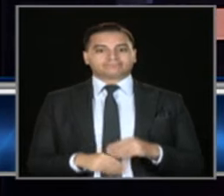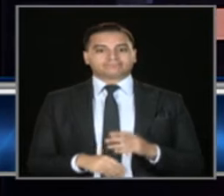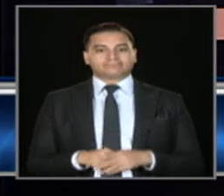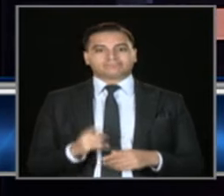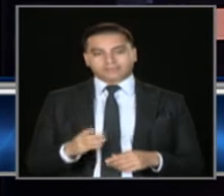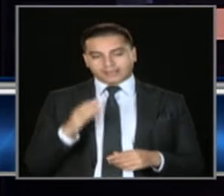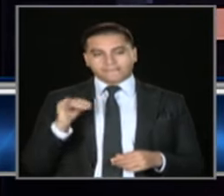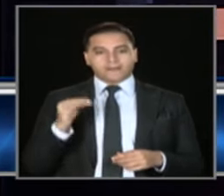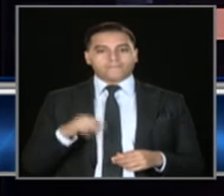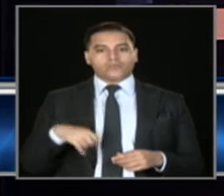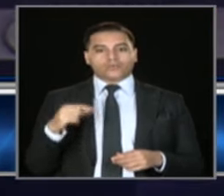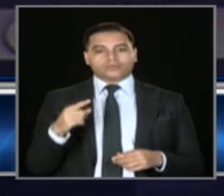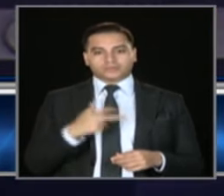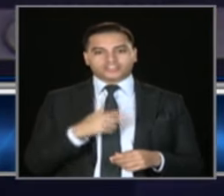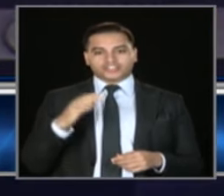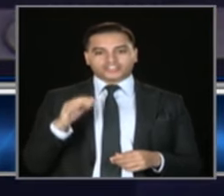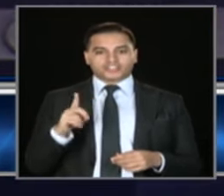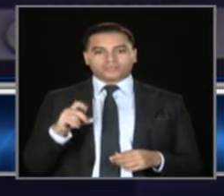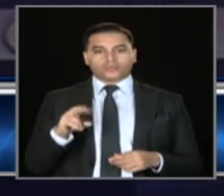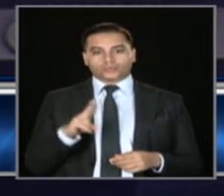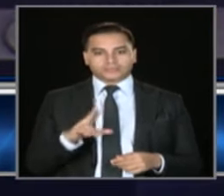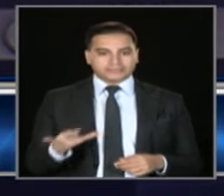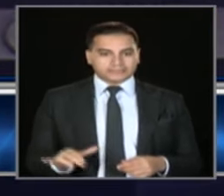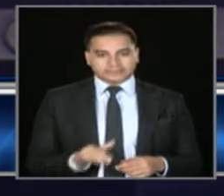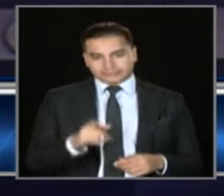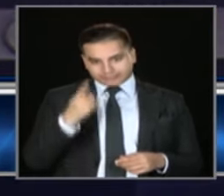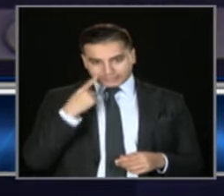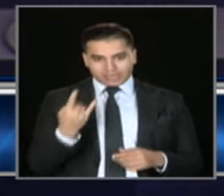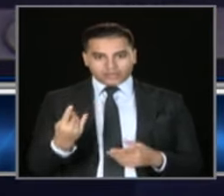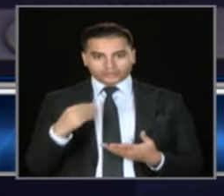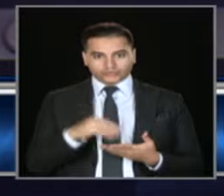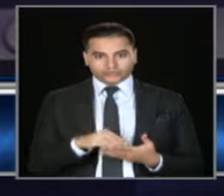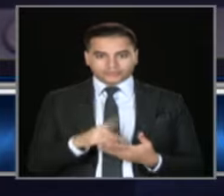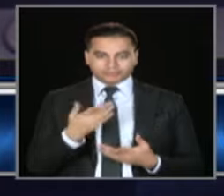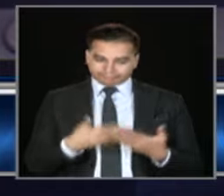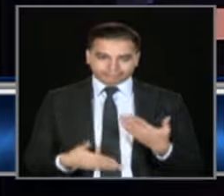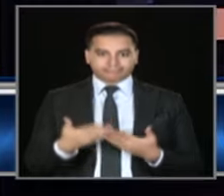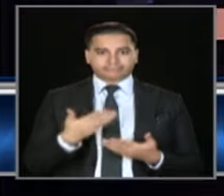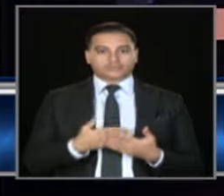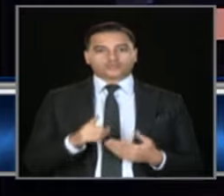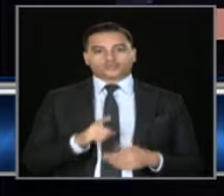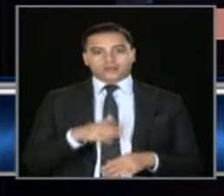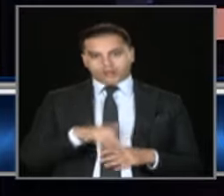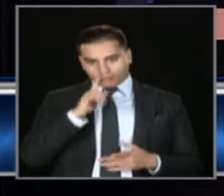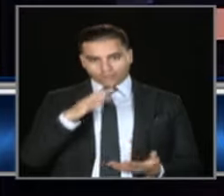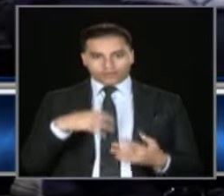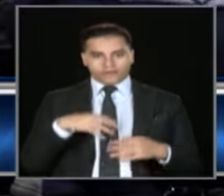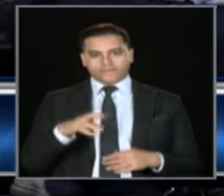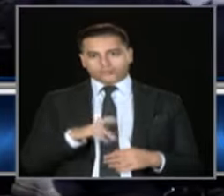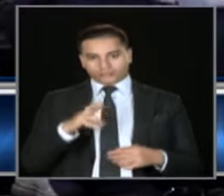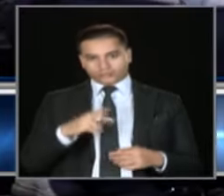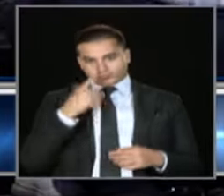إجابتك يا محمود؟ جيبوتي. جيبوتي 10 نقاط. رجعت سؤال الجغرافيا، إجابة صحيحة.